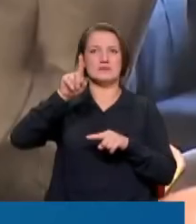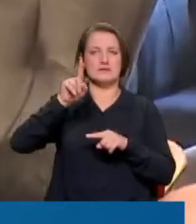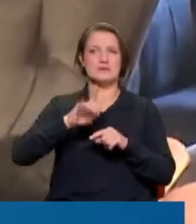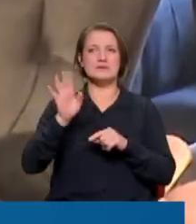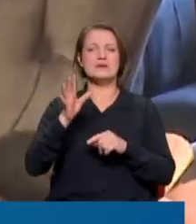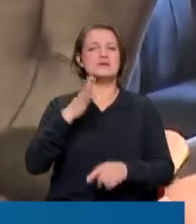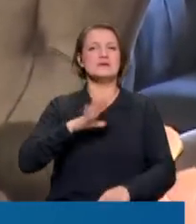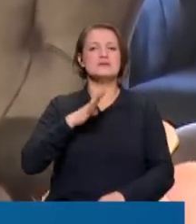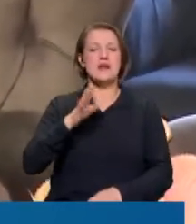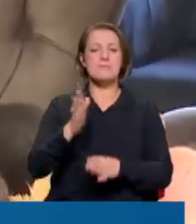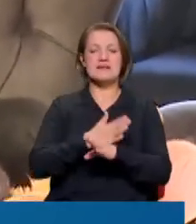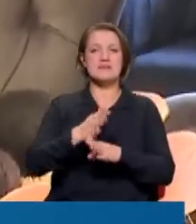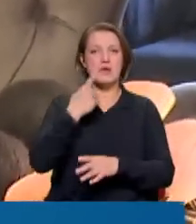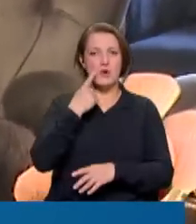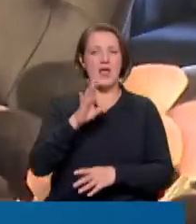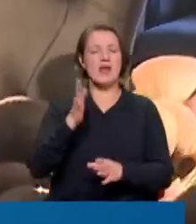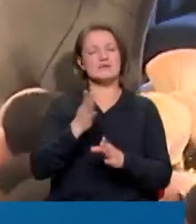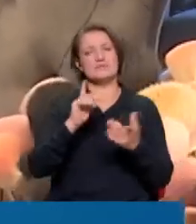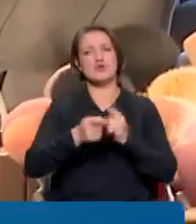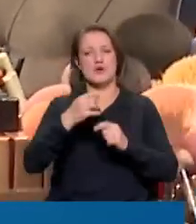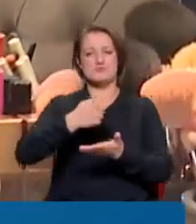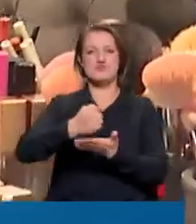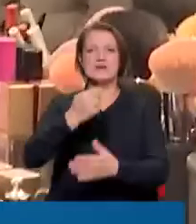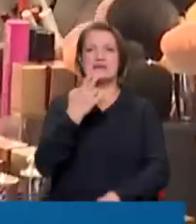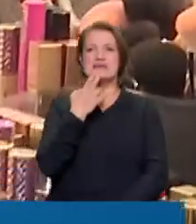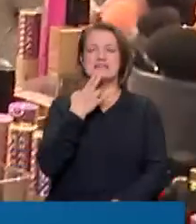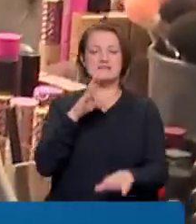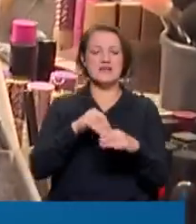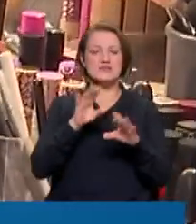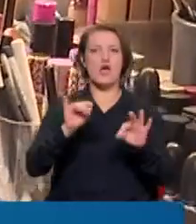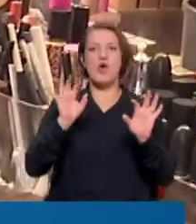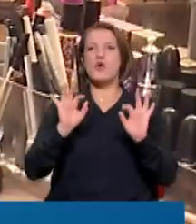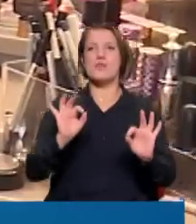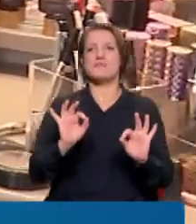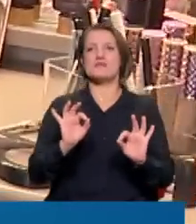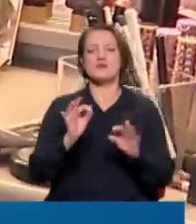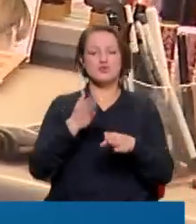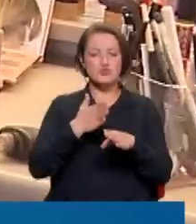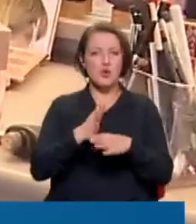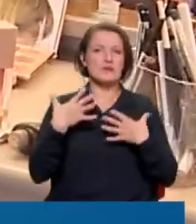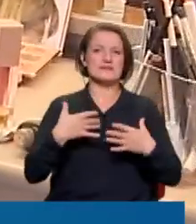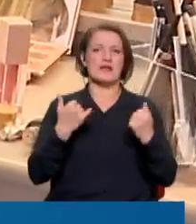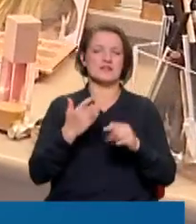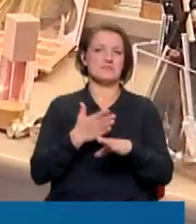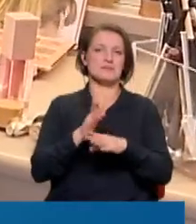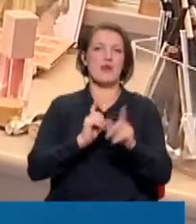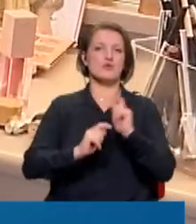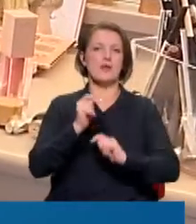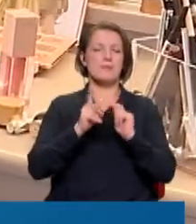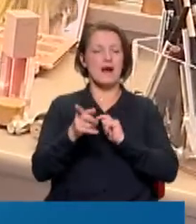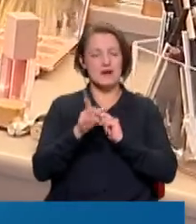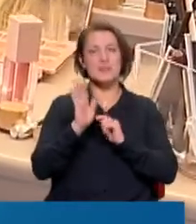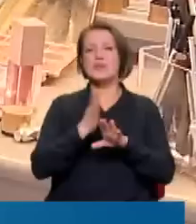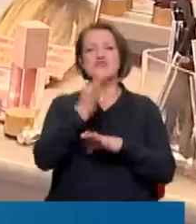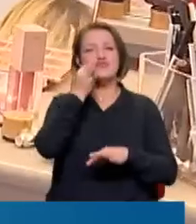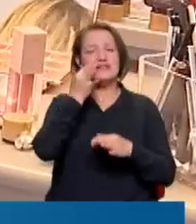yok tercih edilen ürünlere göre elbette değişiyor bütçe ama kadınlar için en önemli tercih doğru ve sağlıklı ürünler kullanmak Çünkü